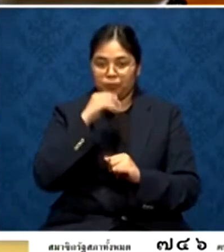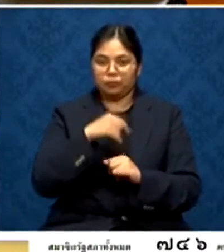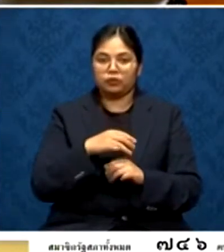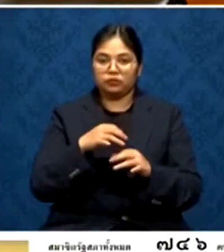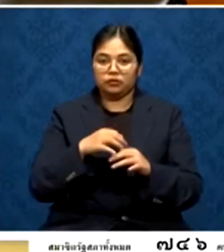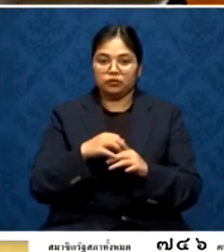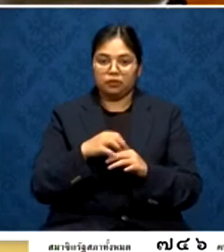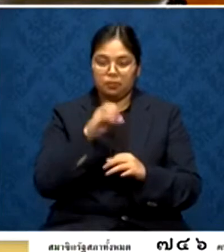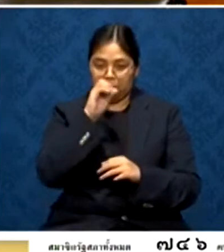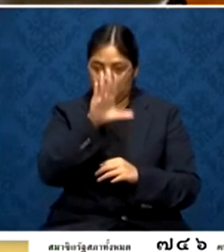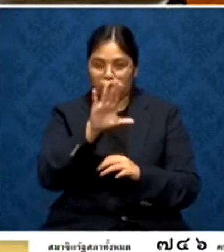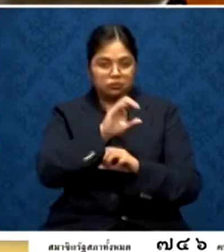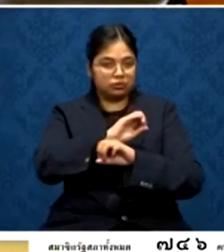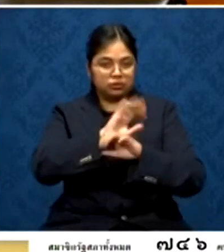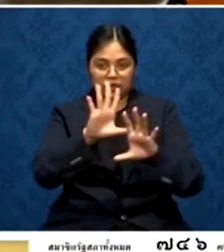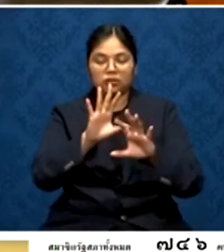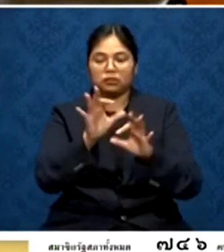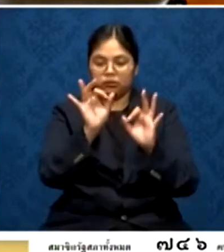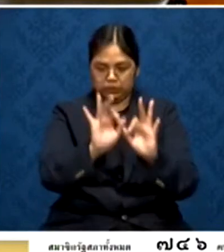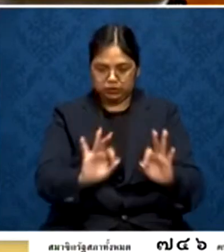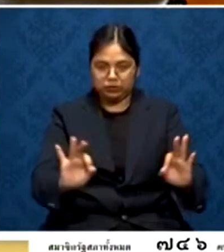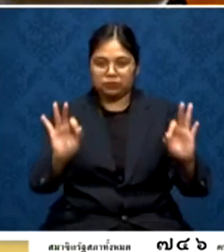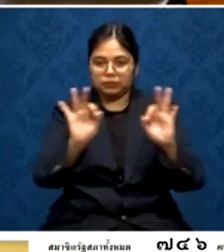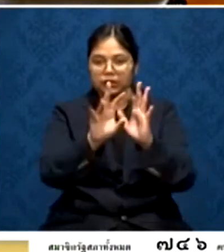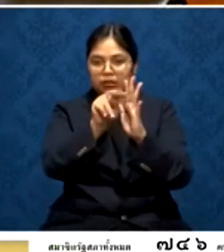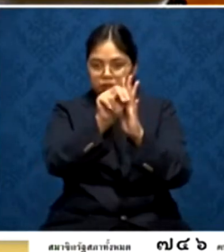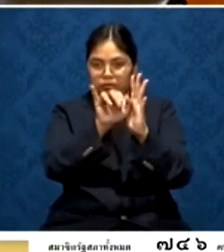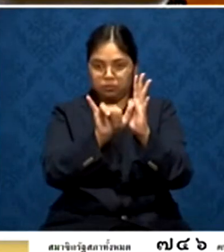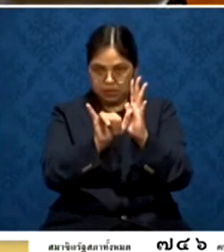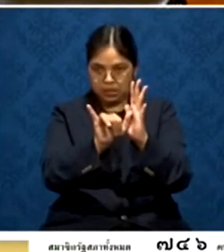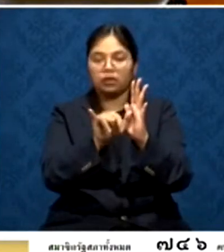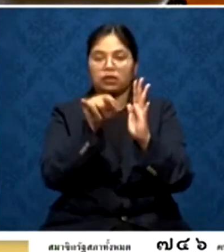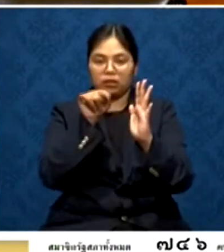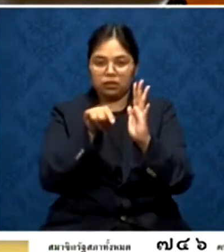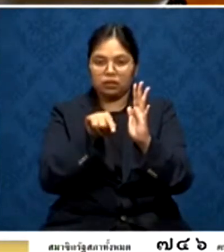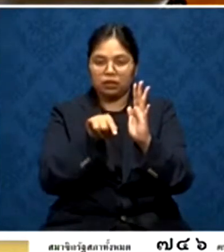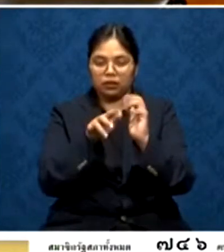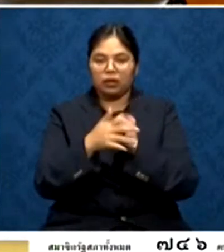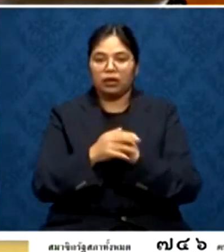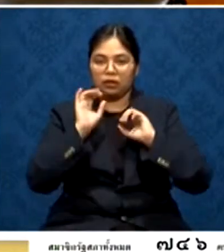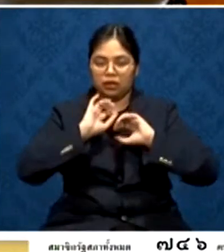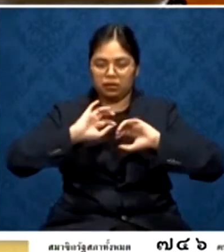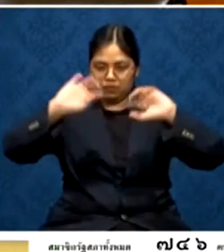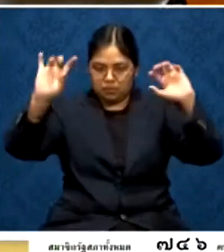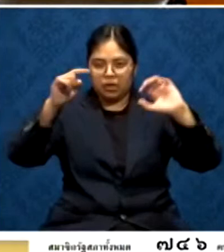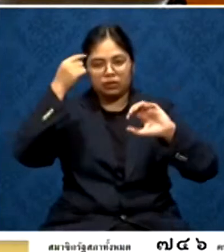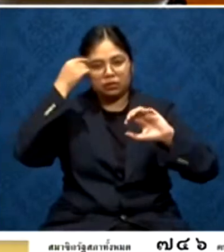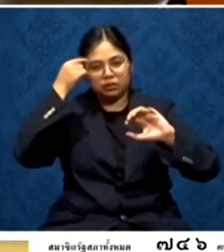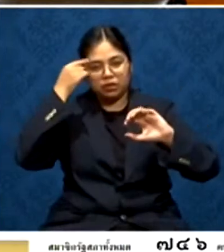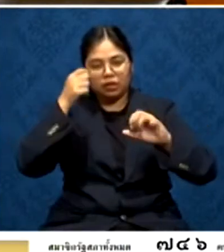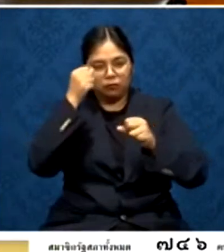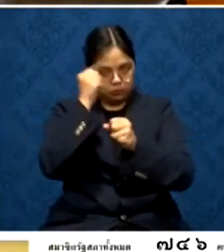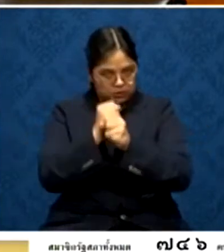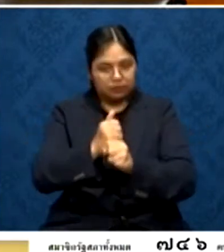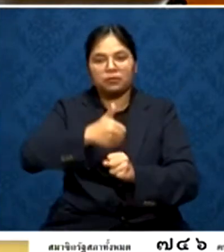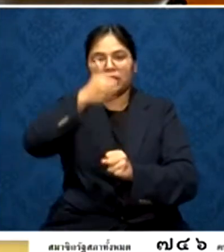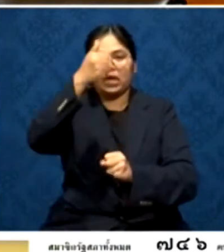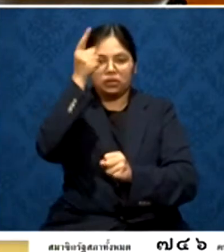ญที่รัฐบาลจะดำเนินการให้เกิดเป็นผลเป็นรูปธรรมได้จริงอย่างแน่น